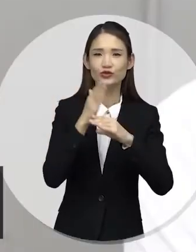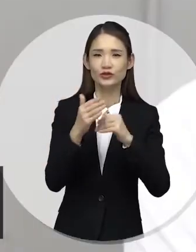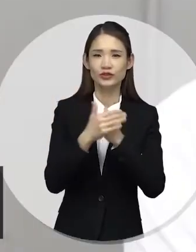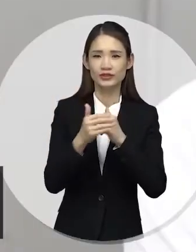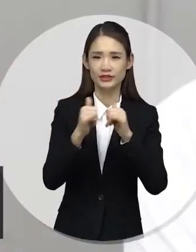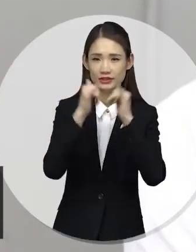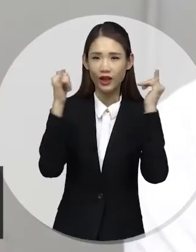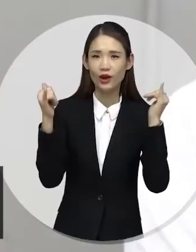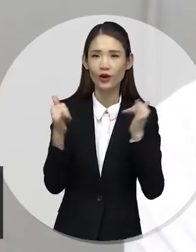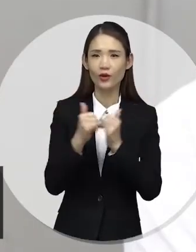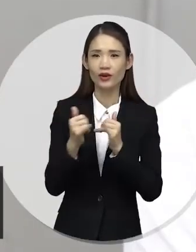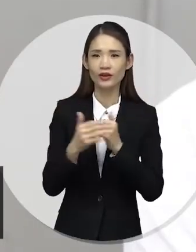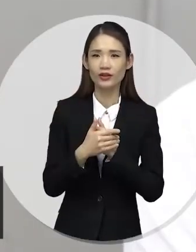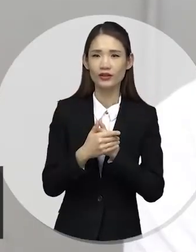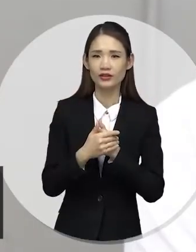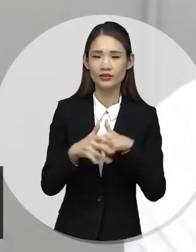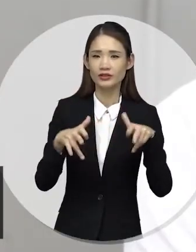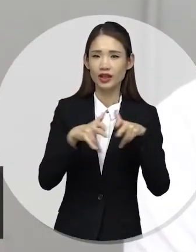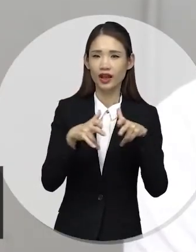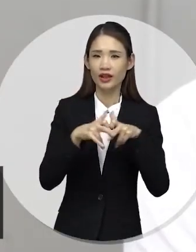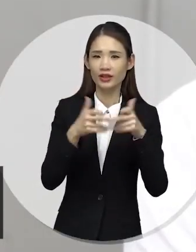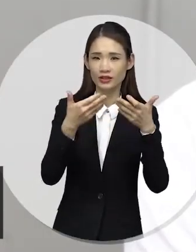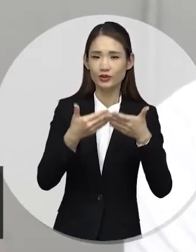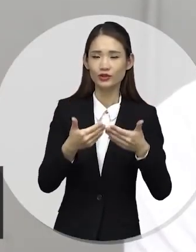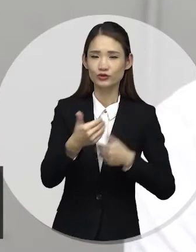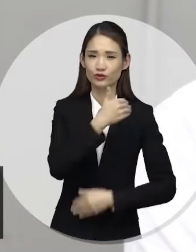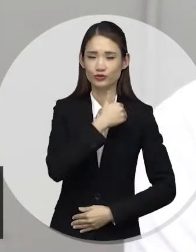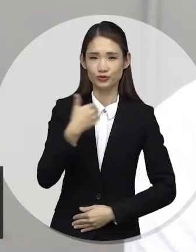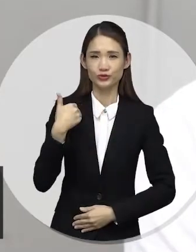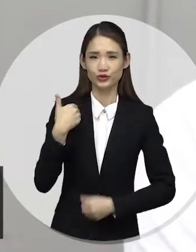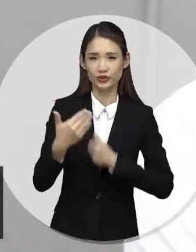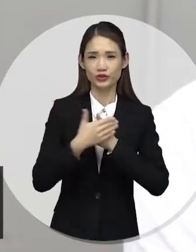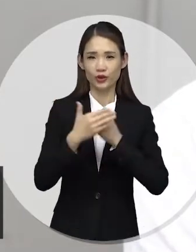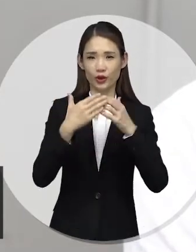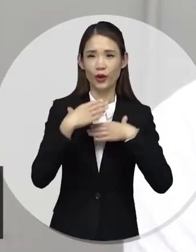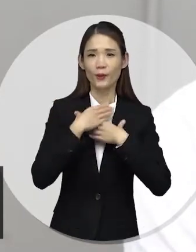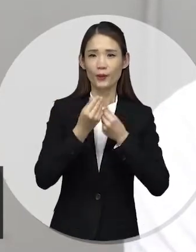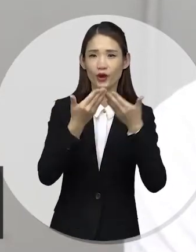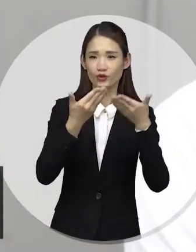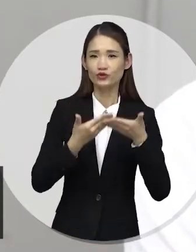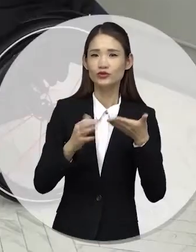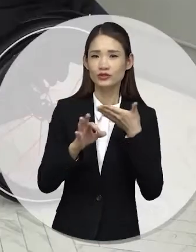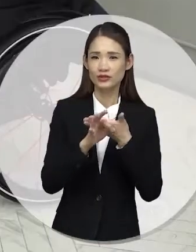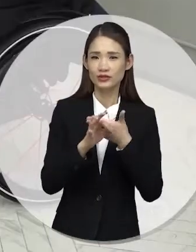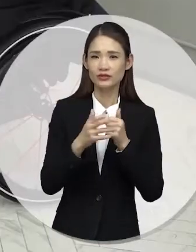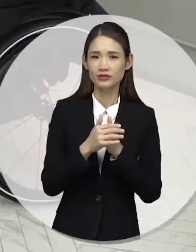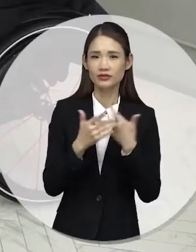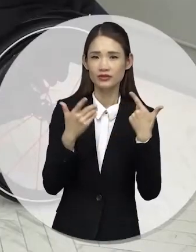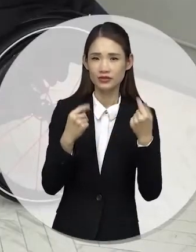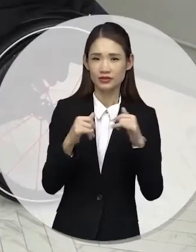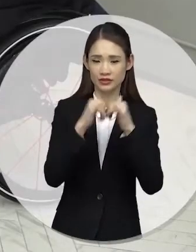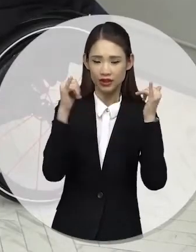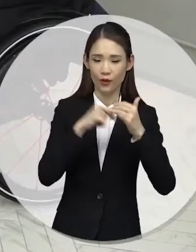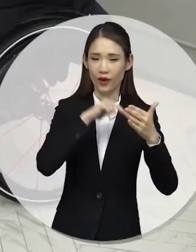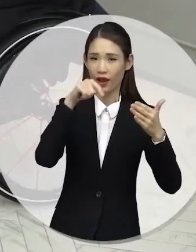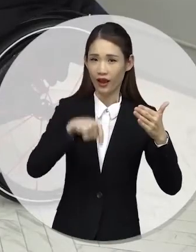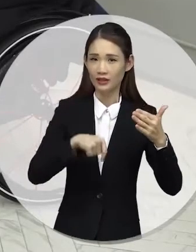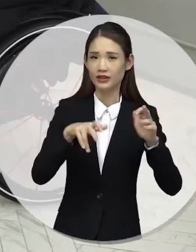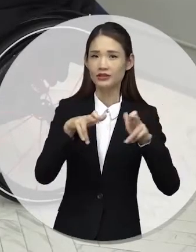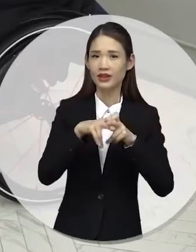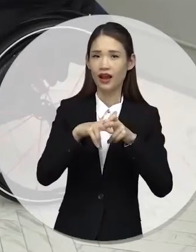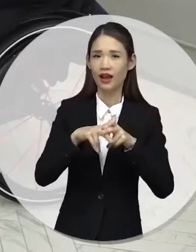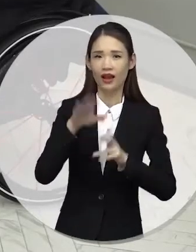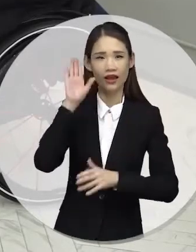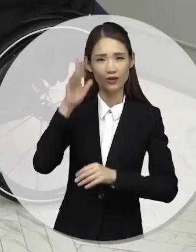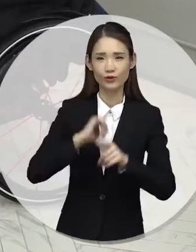보니까 우리 사회가 장애인들에게 충분한 지원과 편의를 제공한다면은 저는 그런 사회에서는